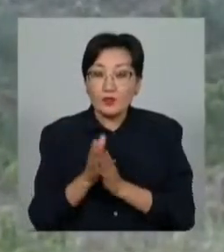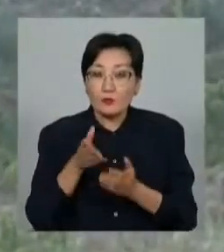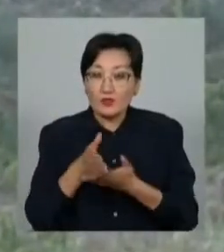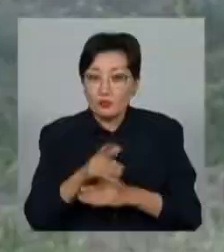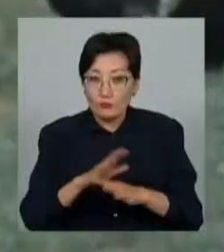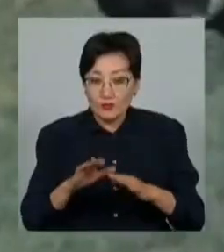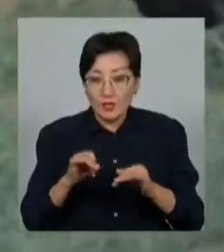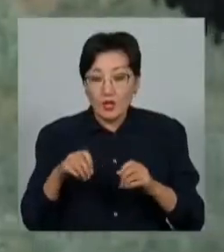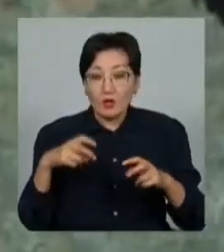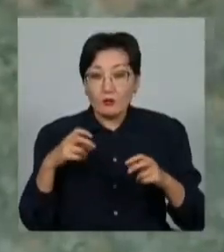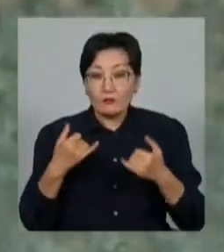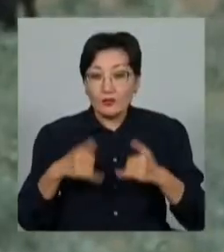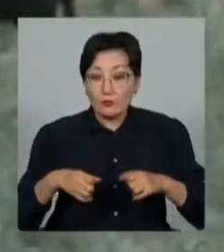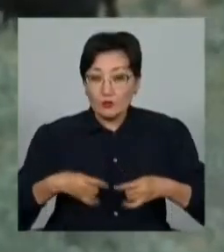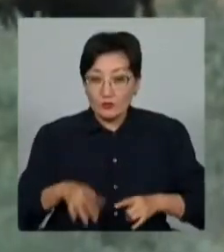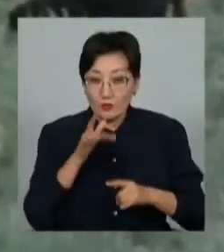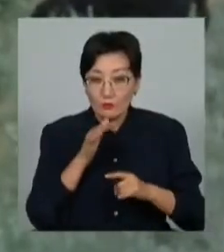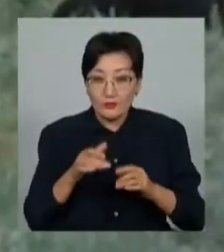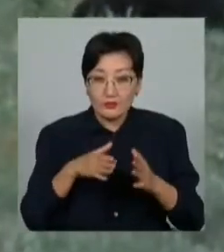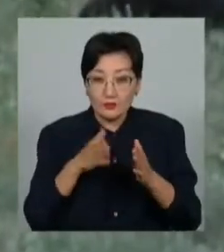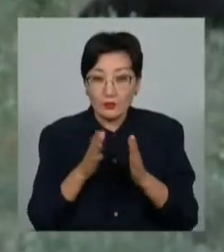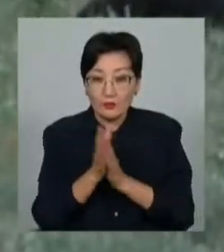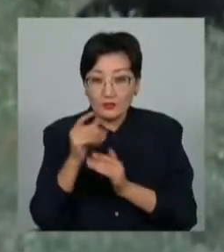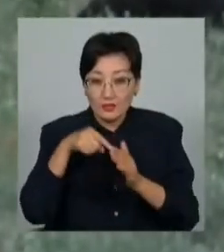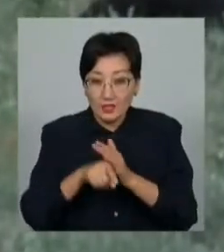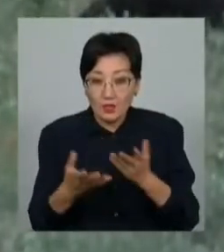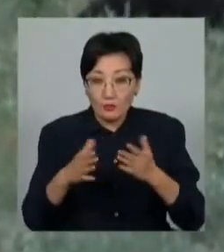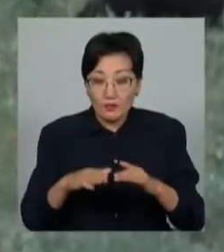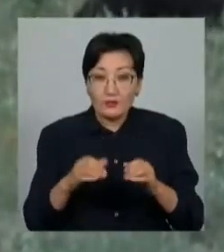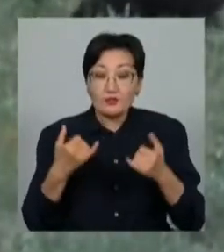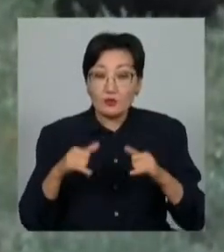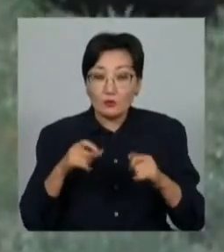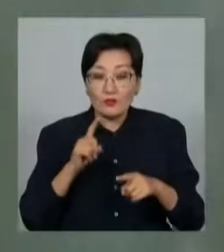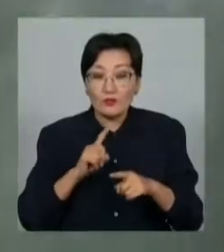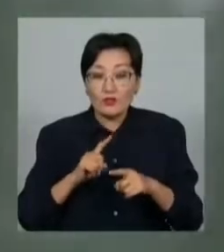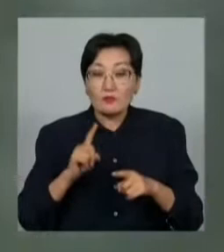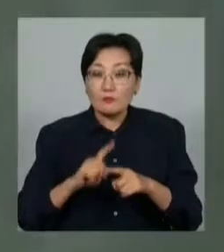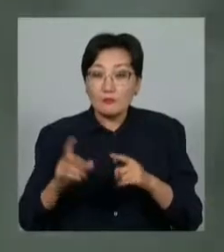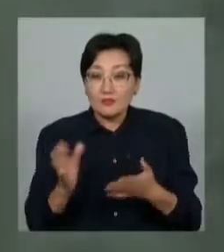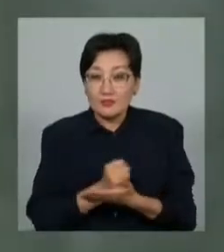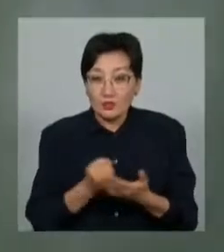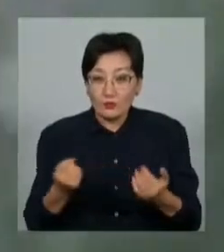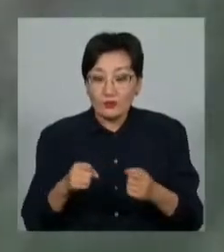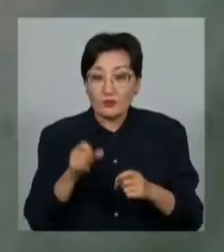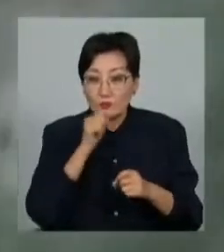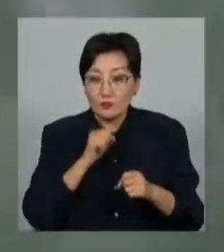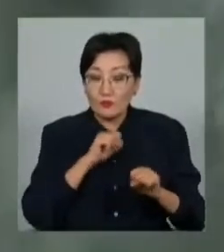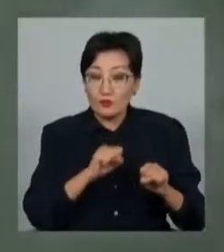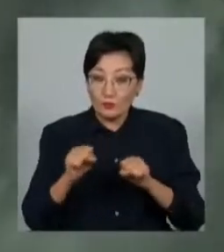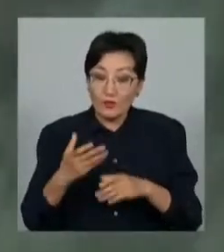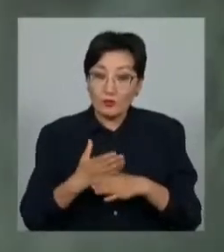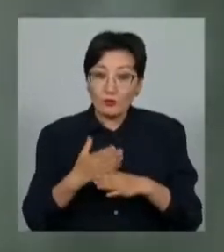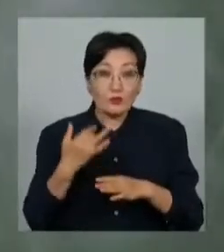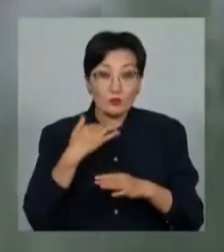қойған. Тіпті мал төлдеген уақытта қалың шеңгел арасында қалып қойған малды оңай табамын дейді. Ұры қарадан сақтануға да септігі